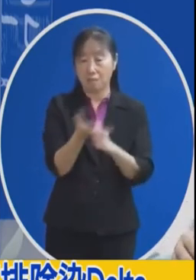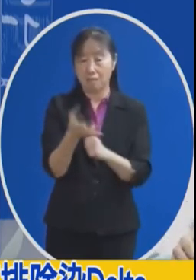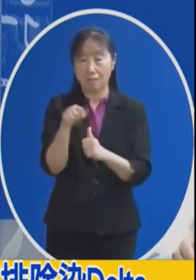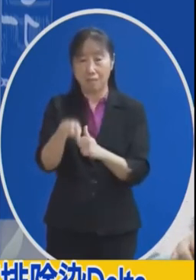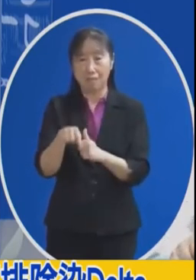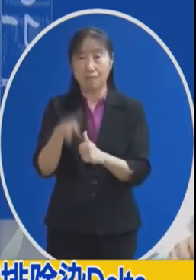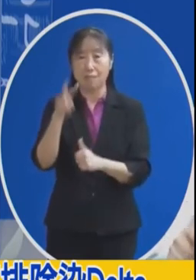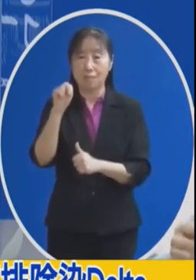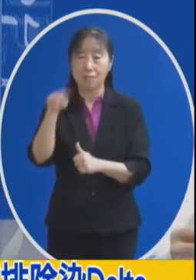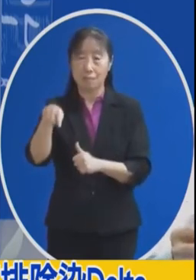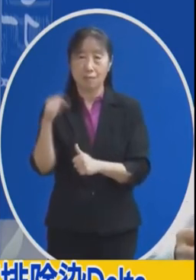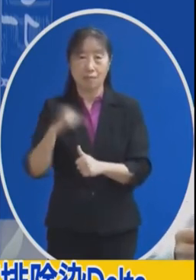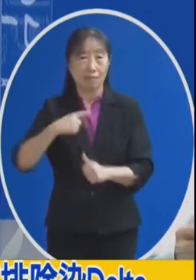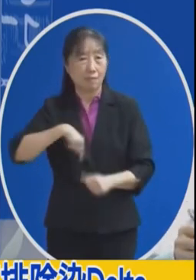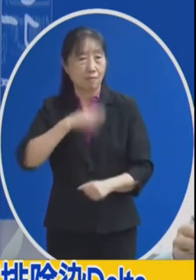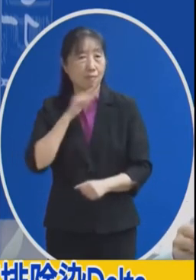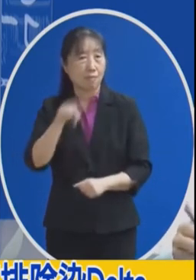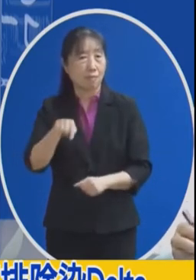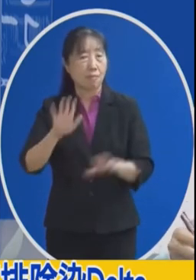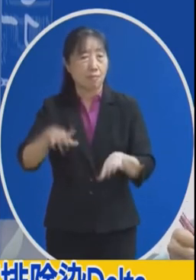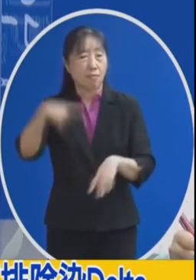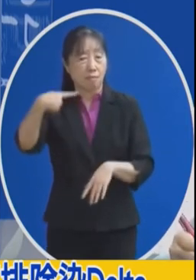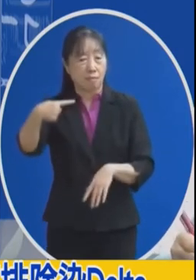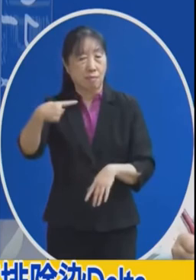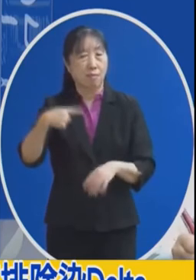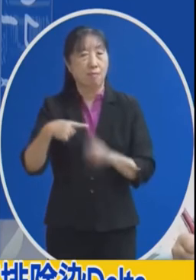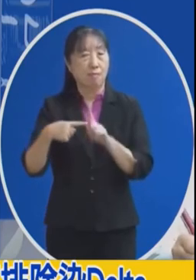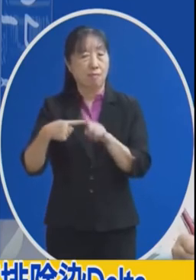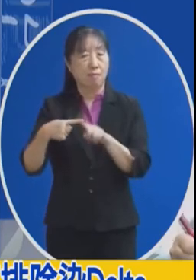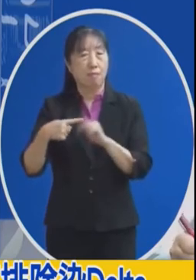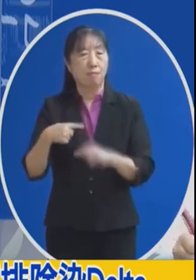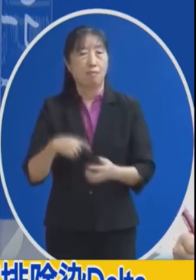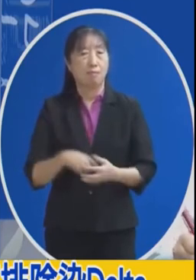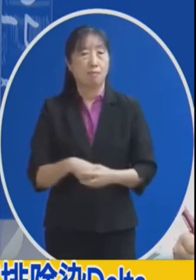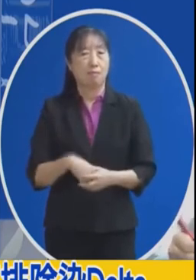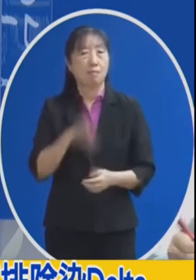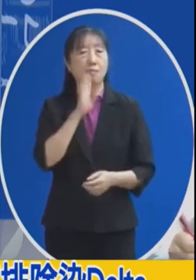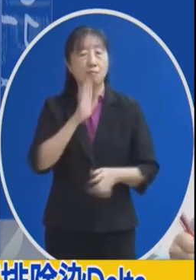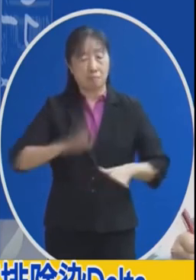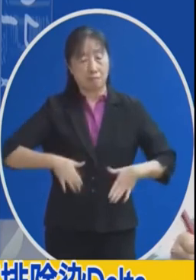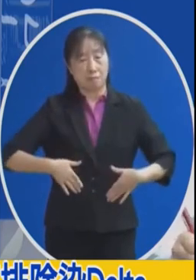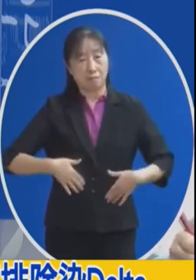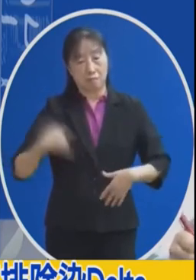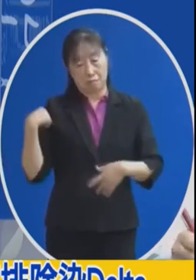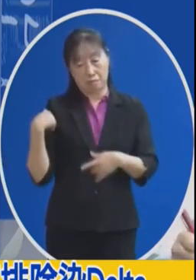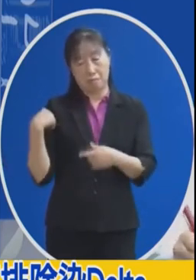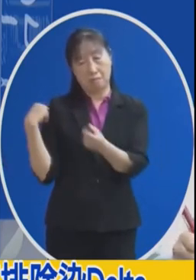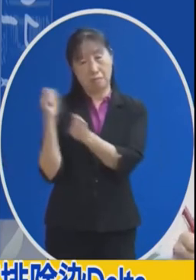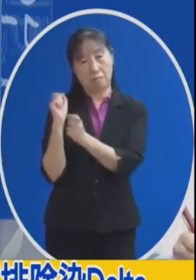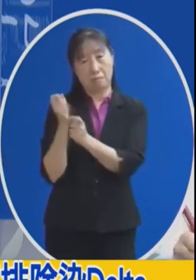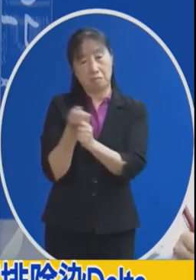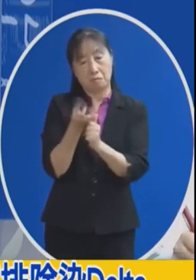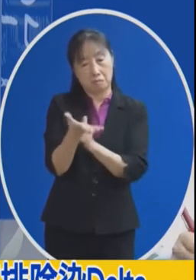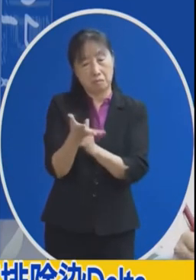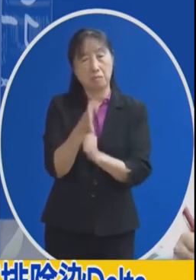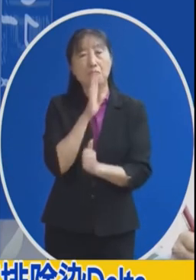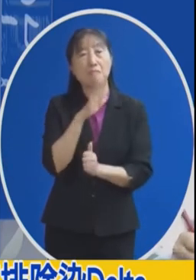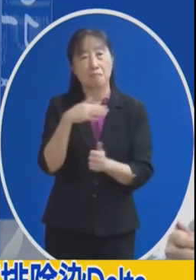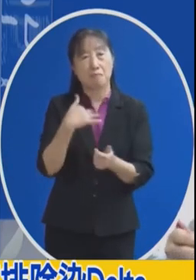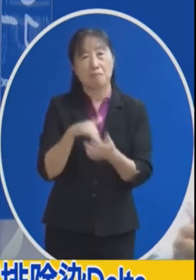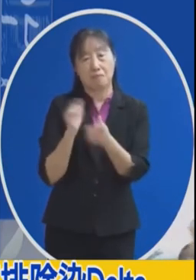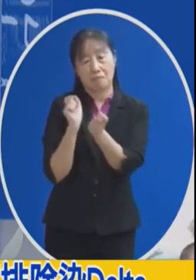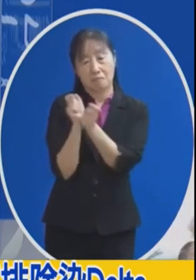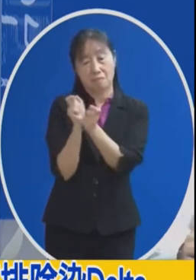生的这个 N 抗体的话，目前仍然是阴性，就表示说应该是急性期的一个感染，才刚感染不久而已，